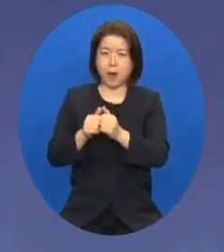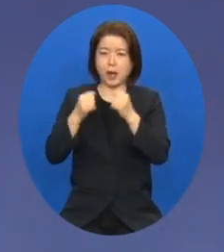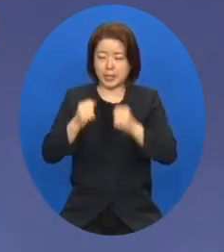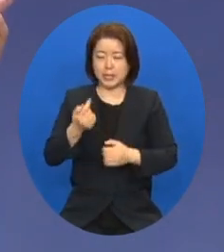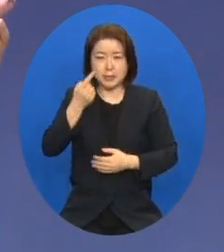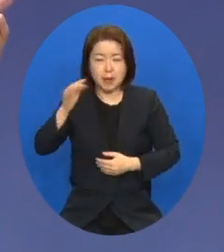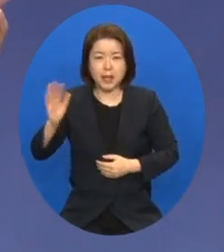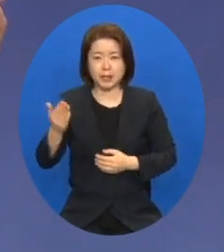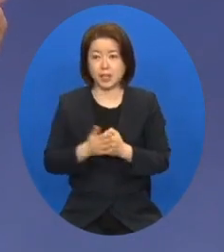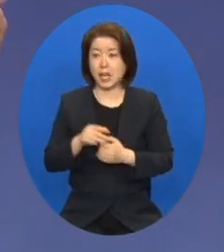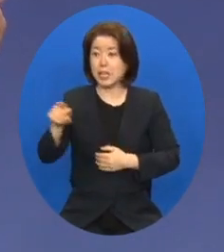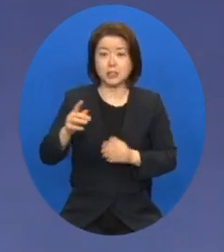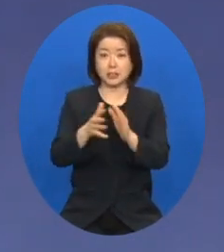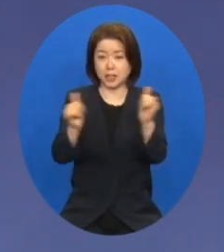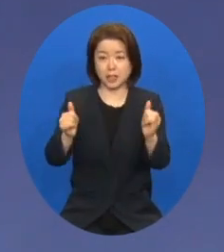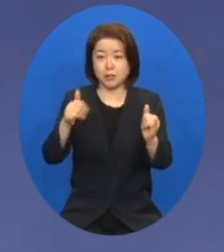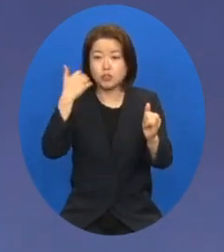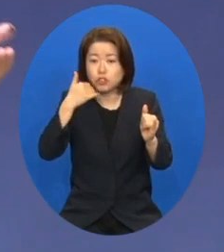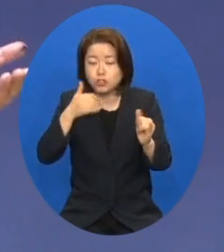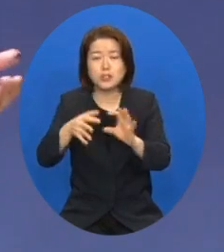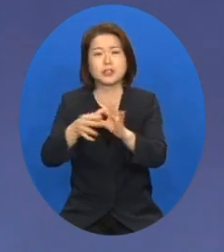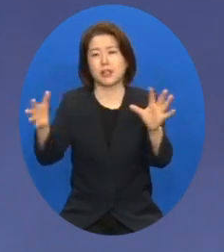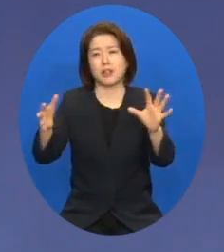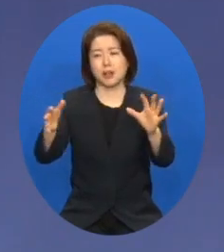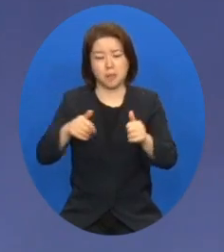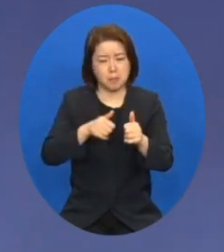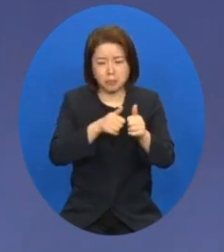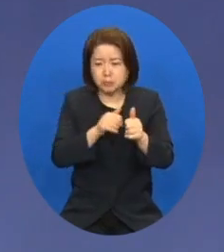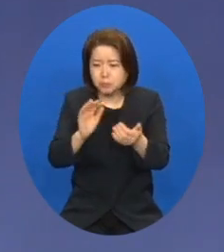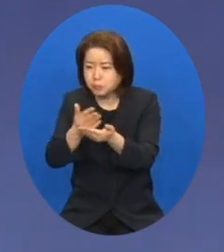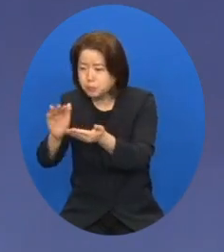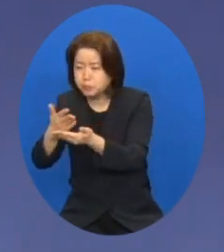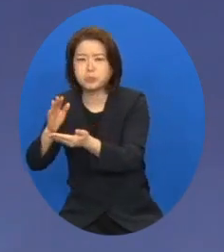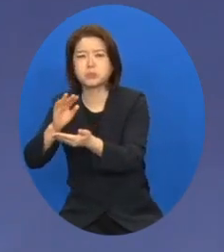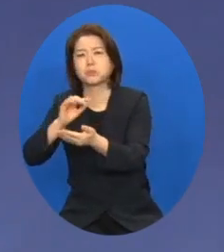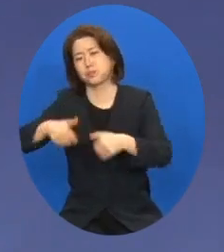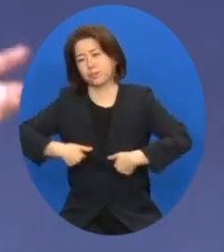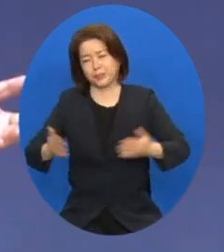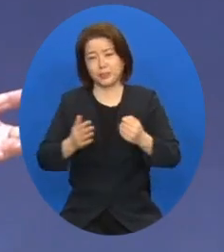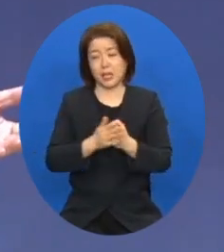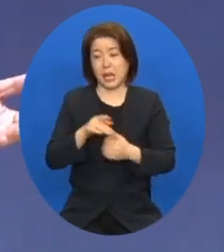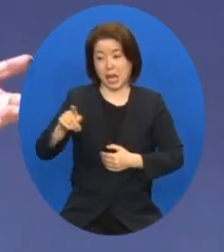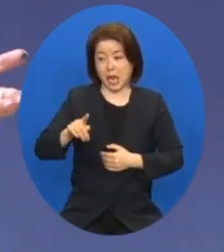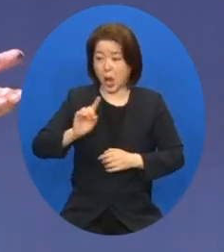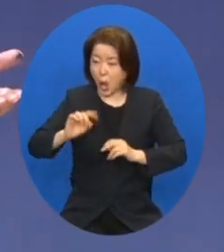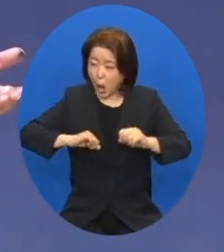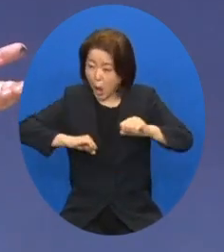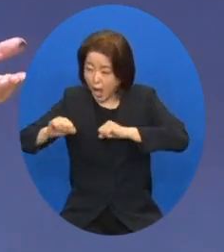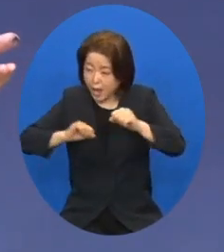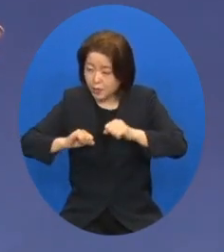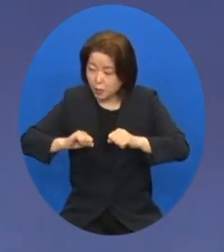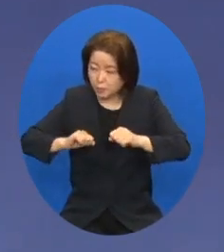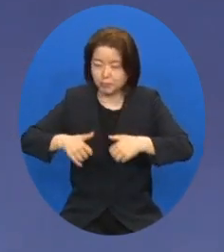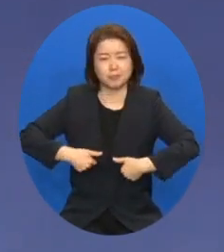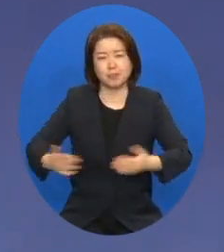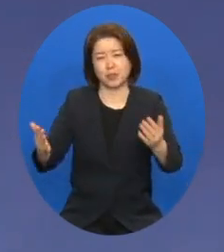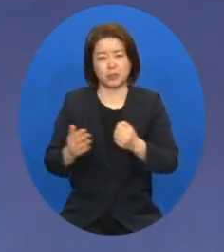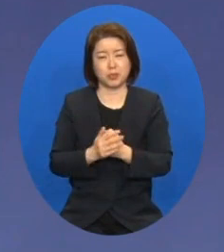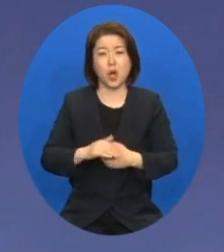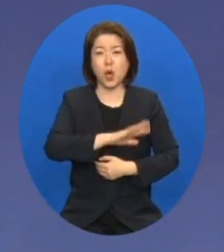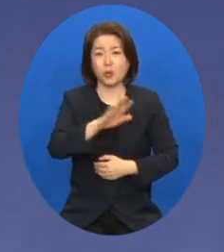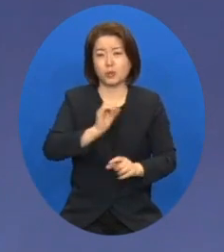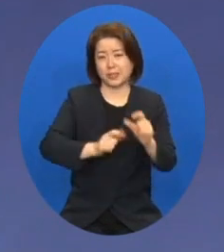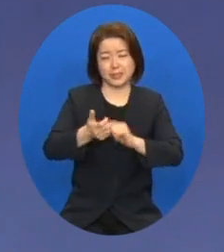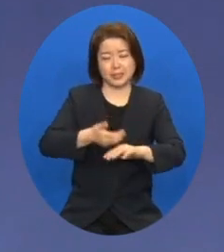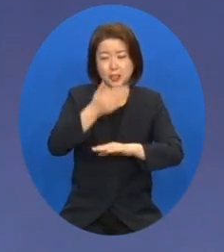사람이 어떤 사람이든지 이제는 따지지 맙시다 그 사람이 어떤 행동을 했는지도 우리가 더